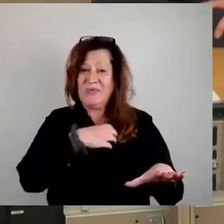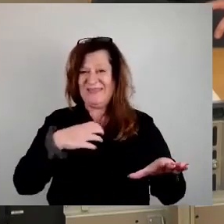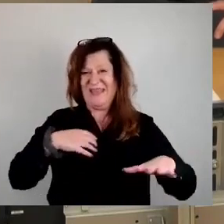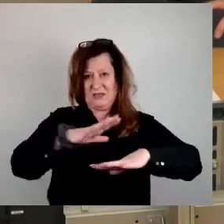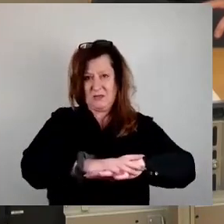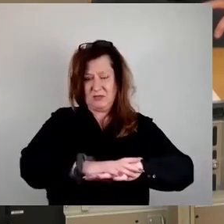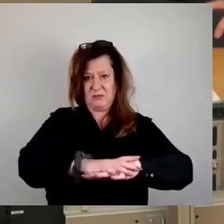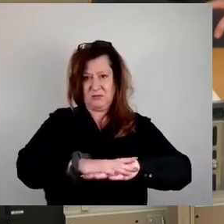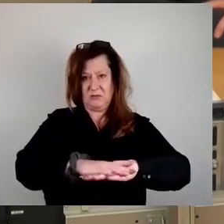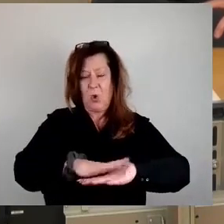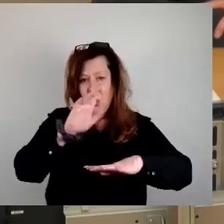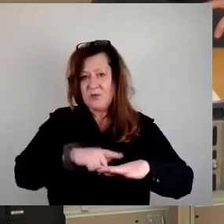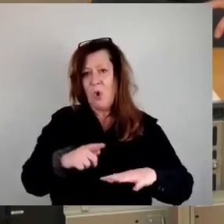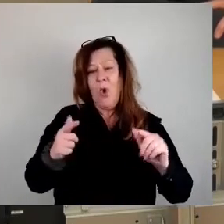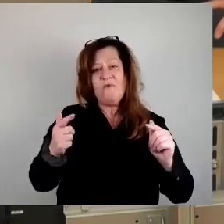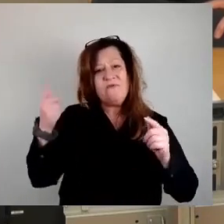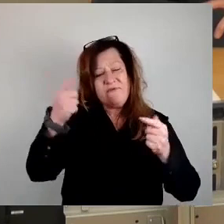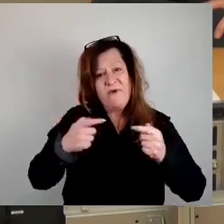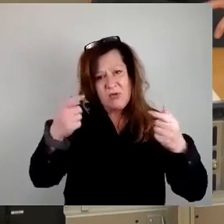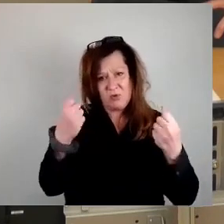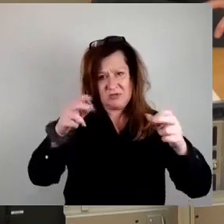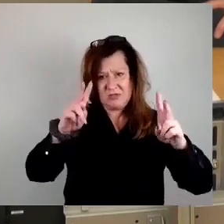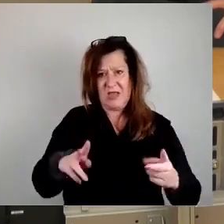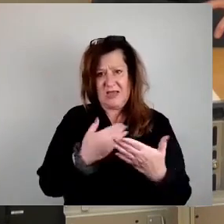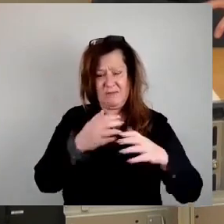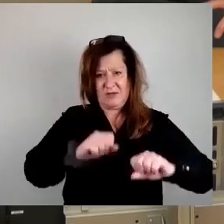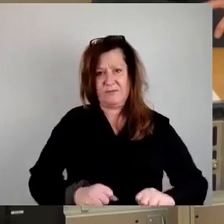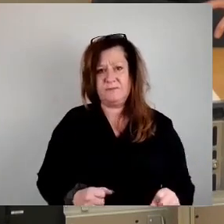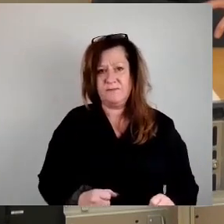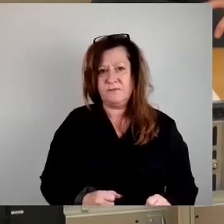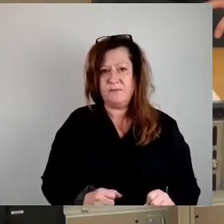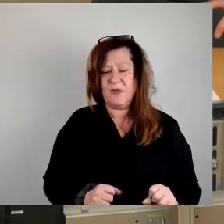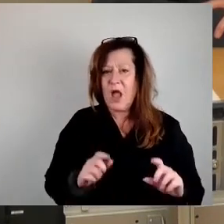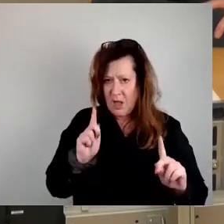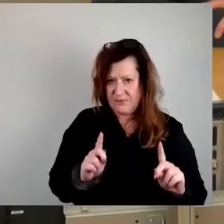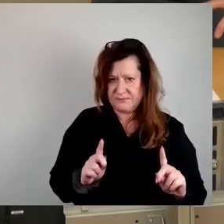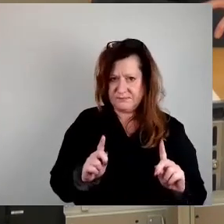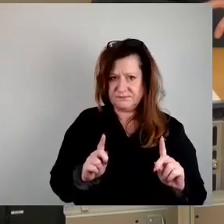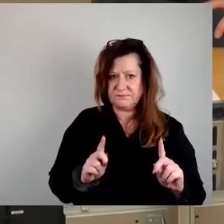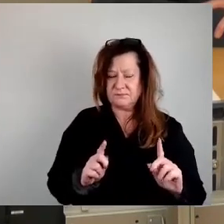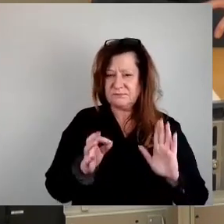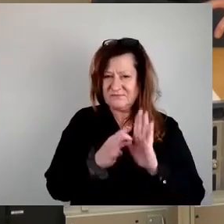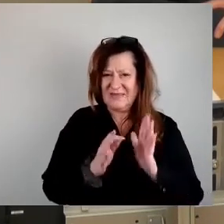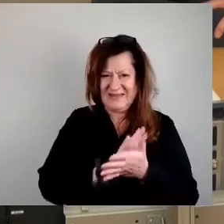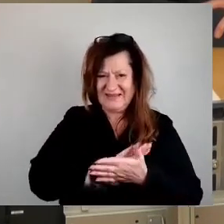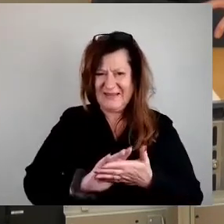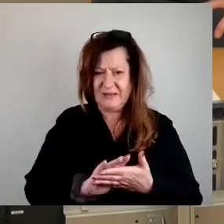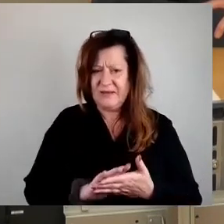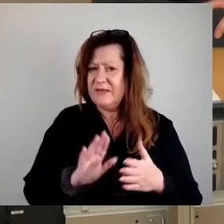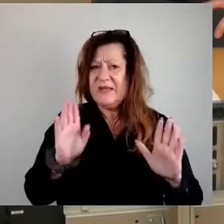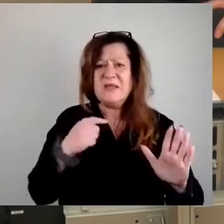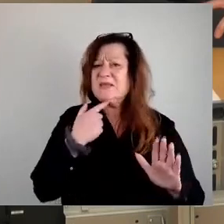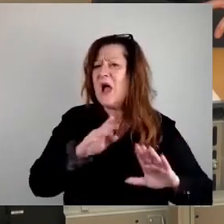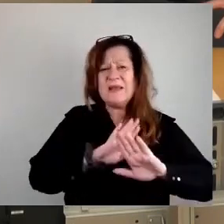die Versorgungssicherheit gewährleisten. Mein Punkt hier ist aber, ein rein wirtschaftlicher, ich rede nicht über Klima, ich rede nicht